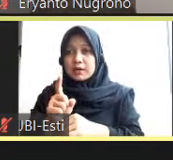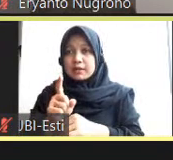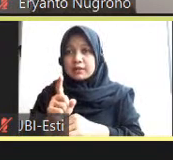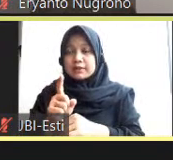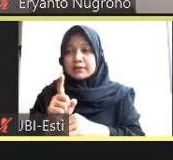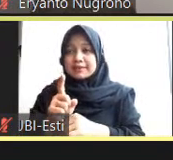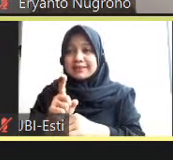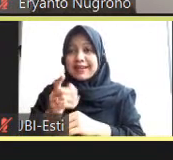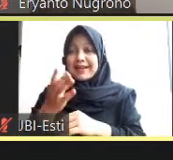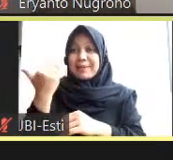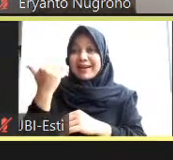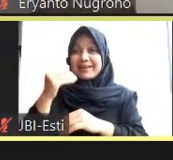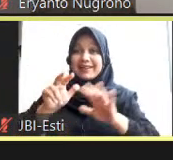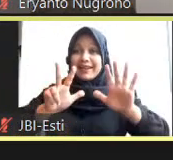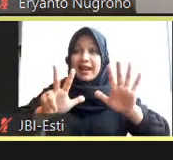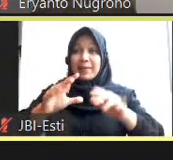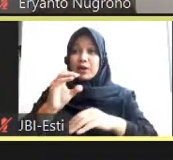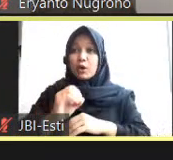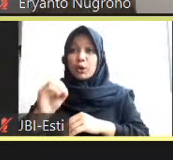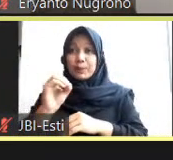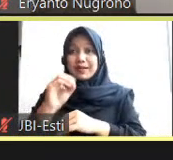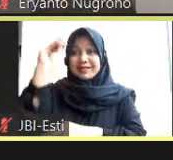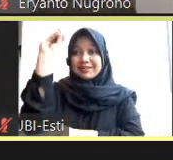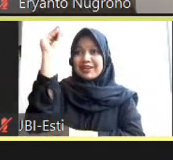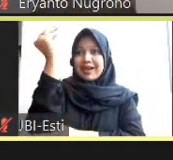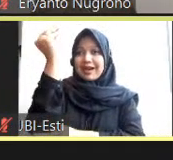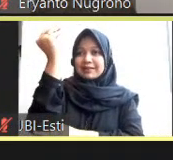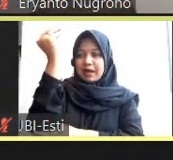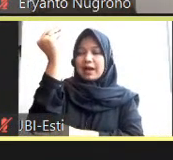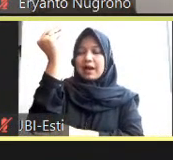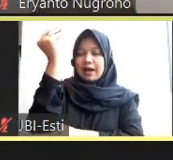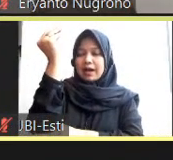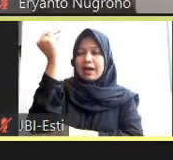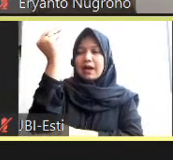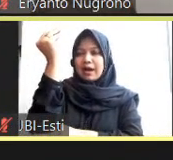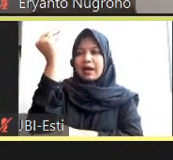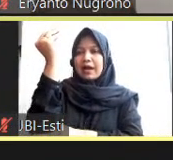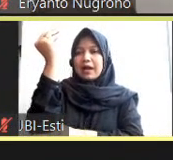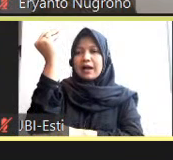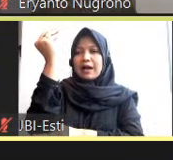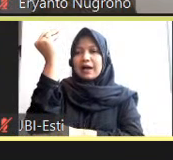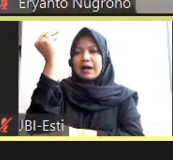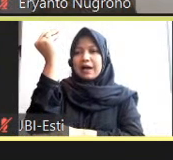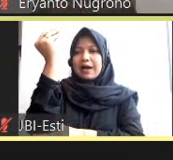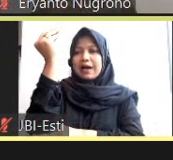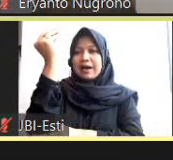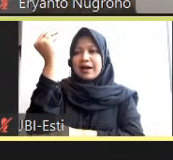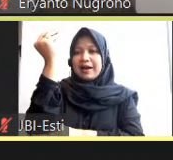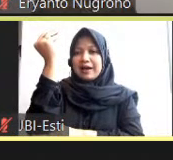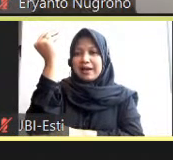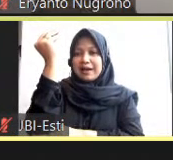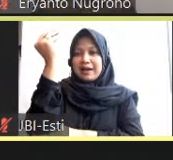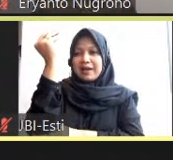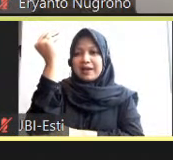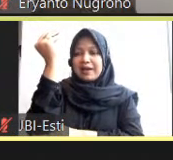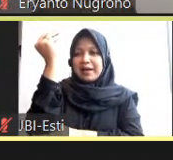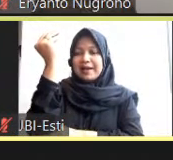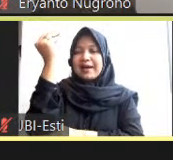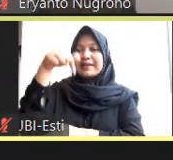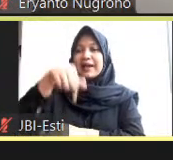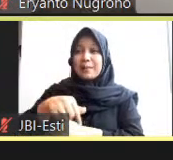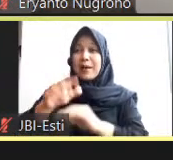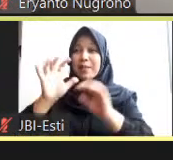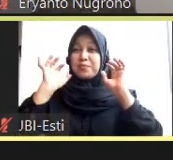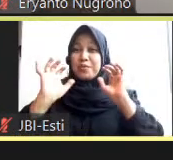8 Oktober lalu, kan di Jakarta itu lumayan rusuh di depan Kedubes AS. Nah, saat itu kita memang